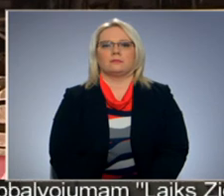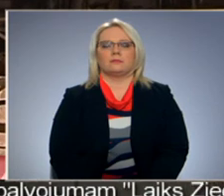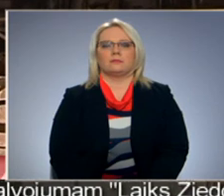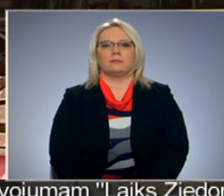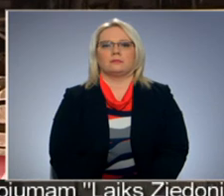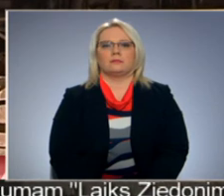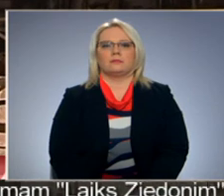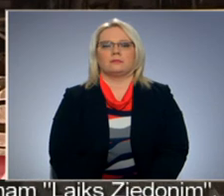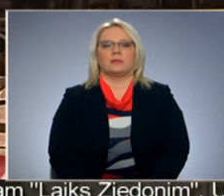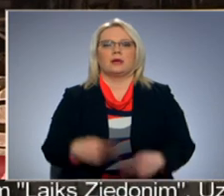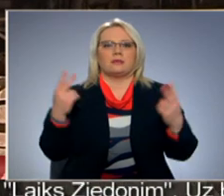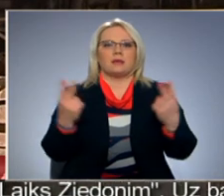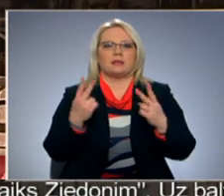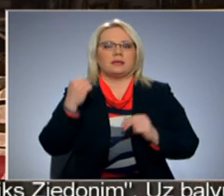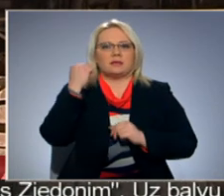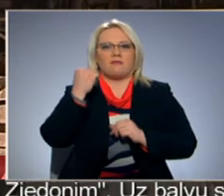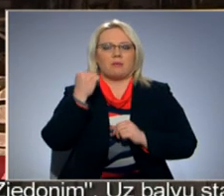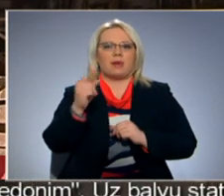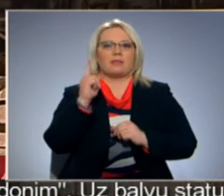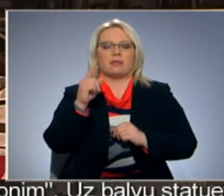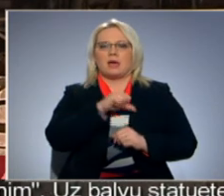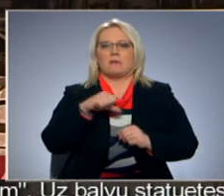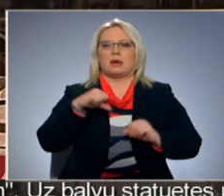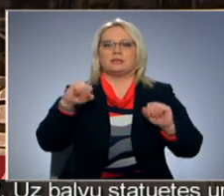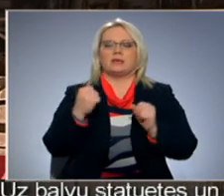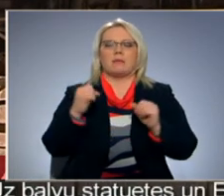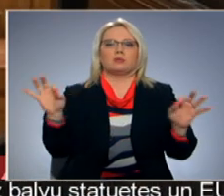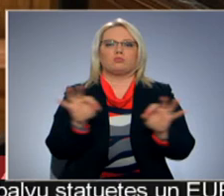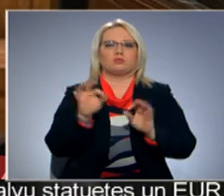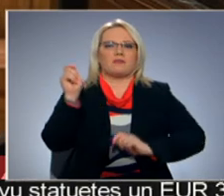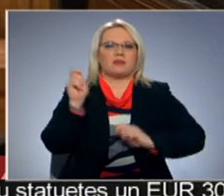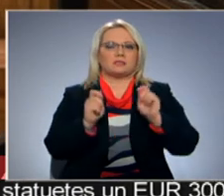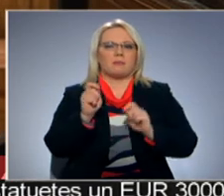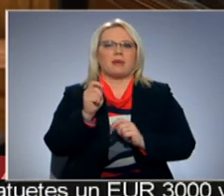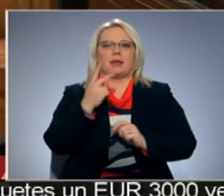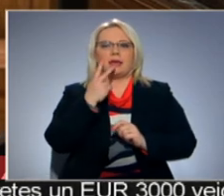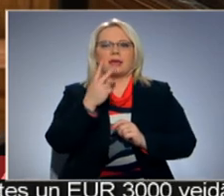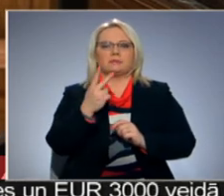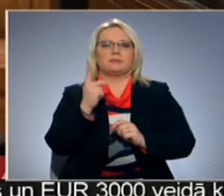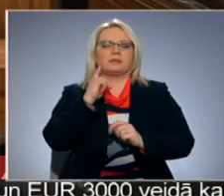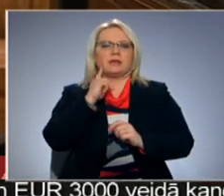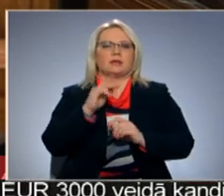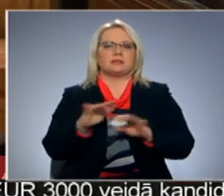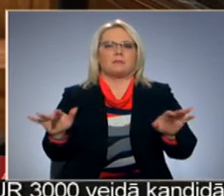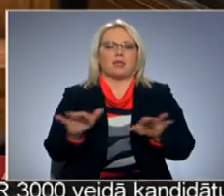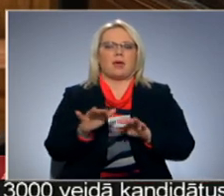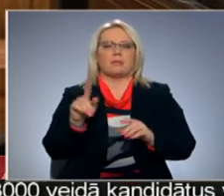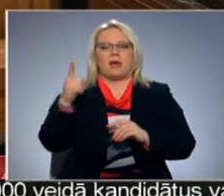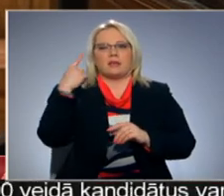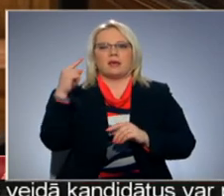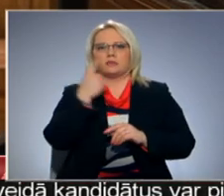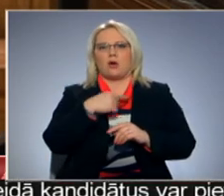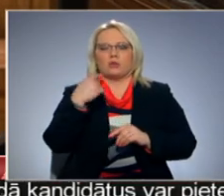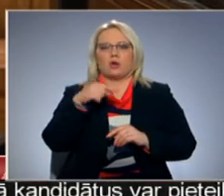koncertos tradīcija valmierā ir ne tikai pats ziemas mūzikas festivāls bet arī iespēja dzirdēt spēlējam tā idejas autori pianistti